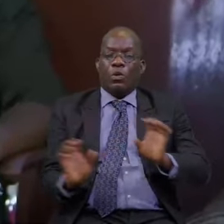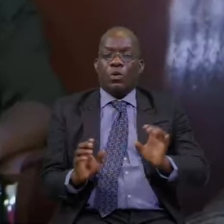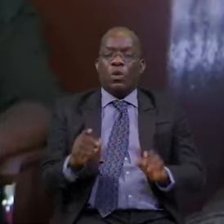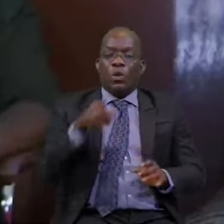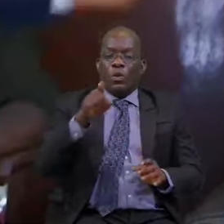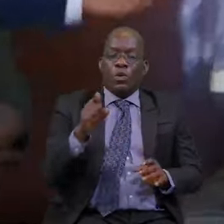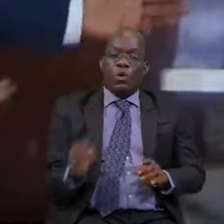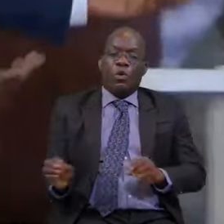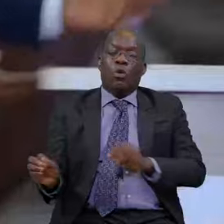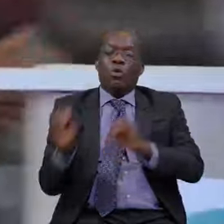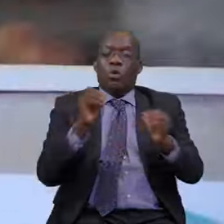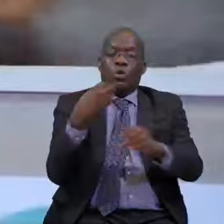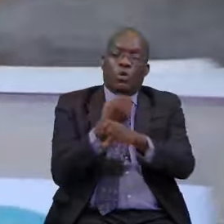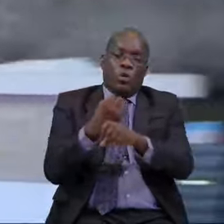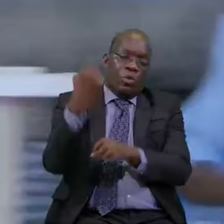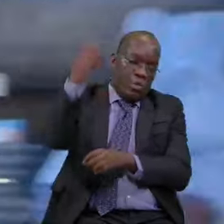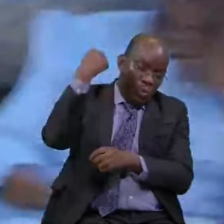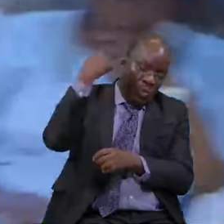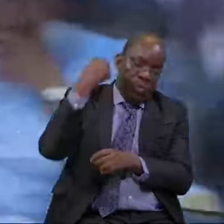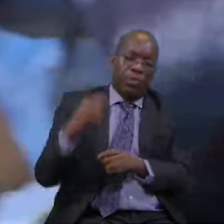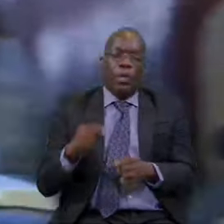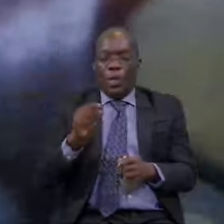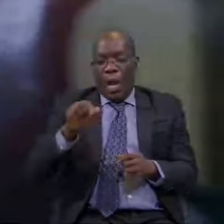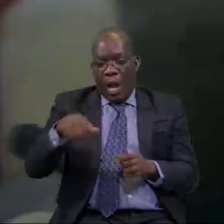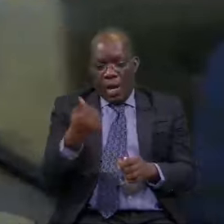un sac à dos. Dès que quelque chose arrive,